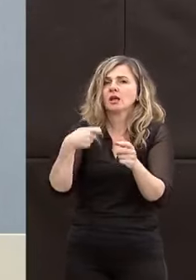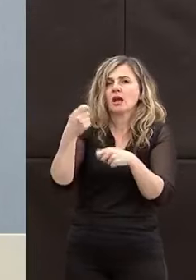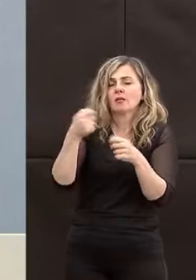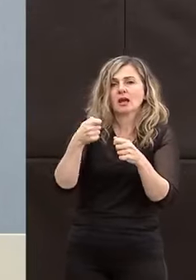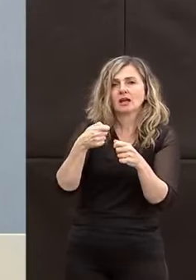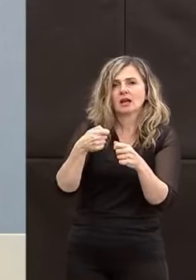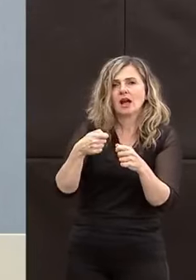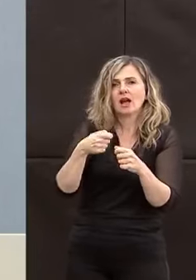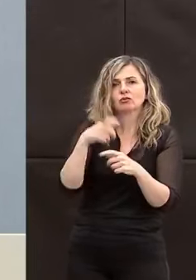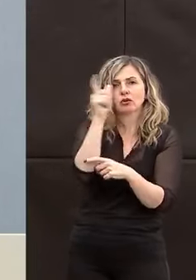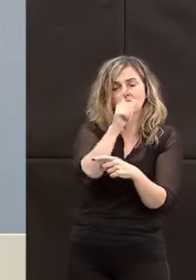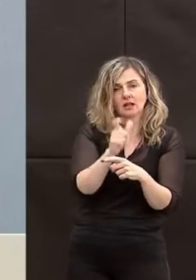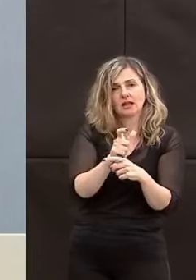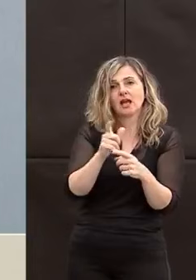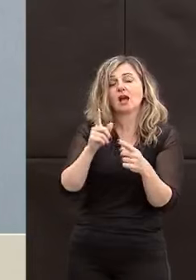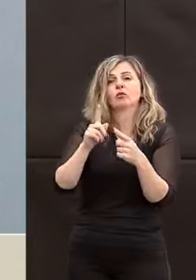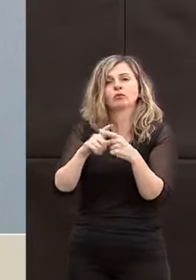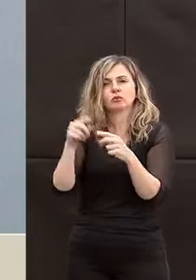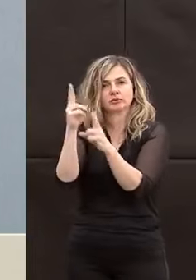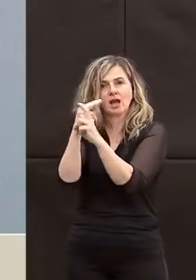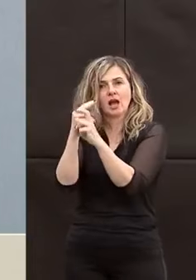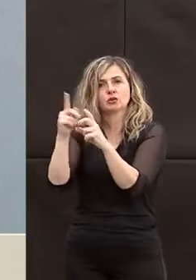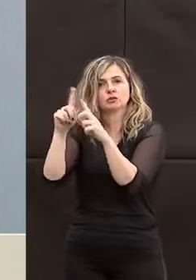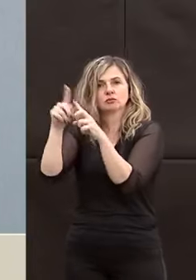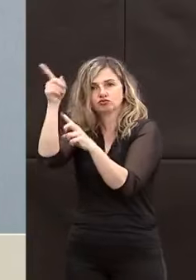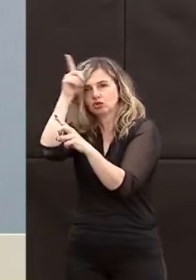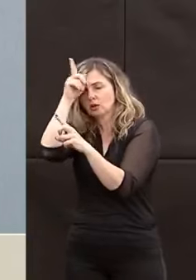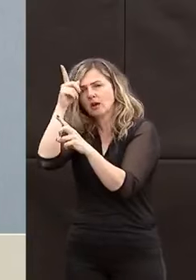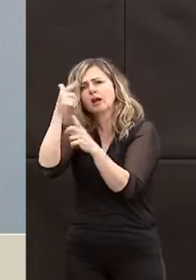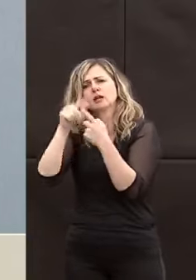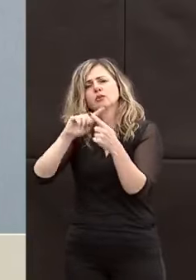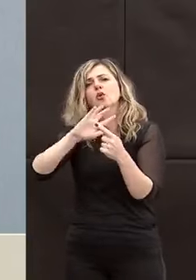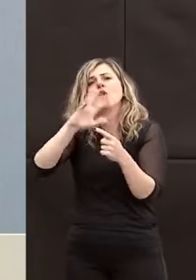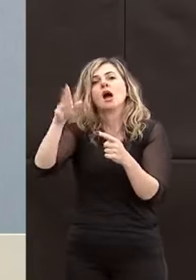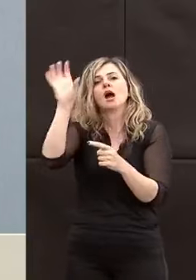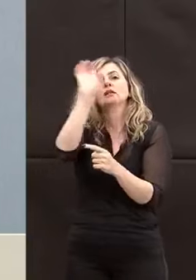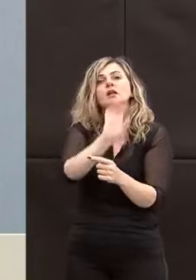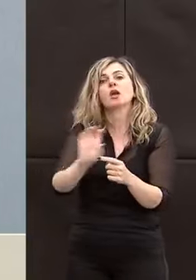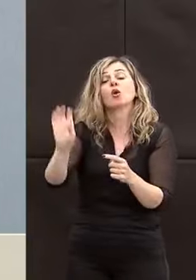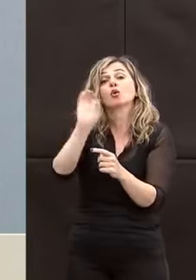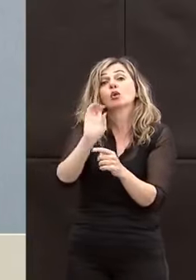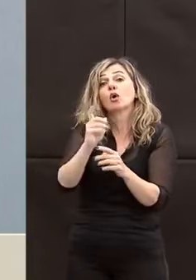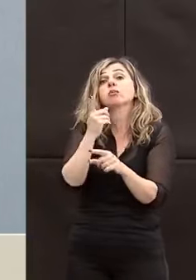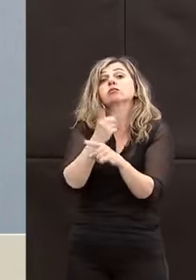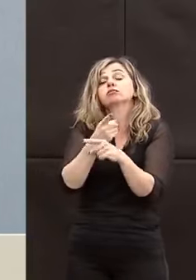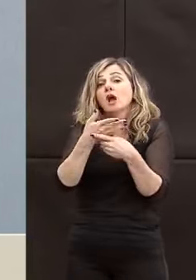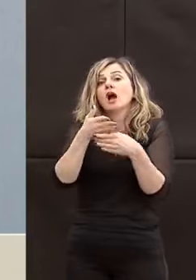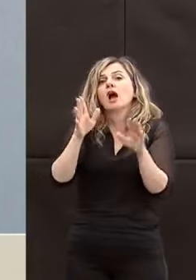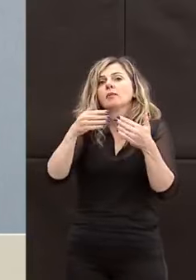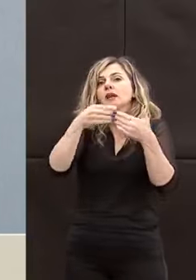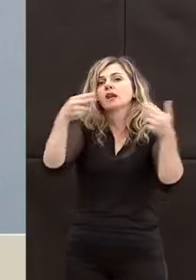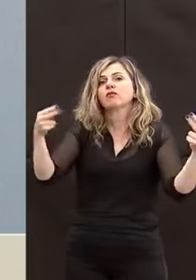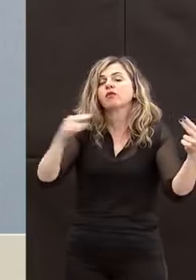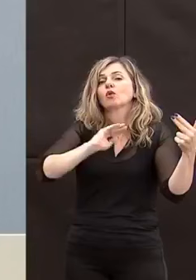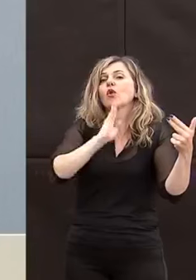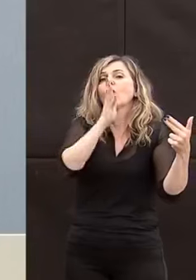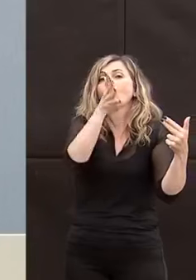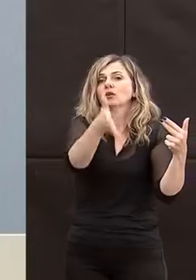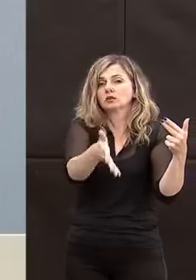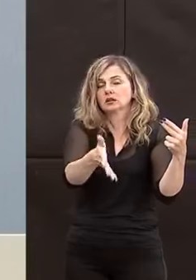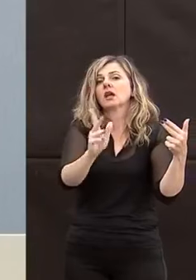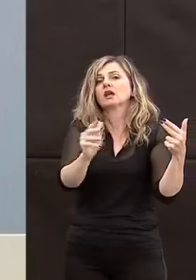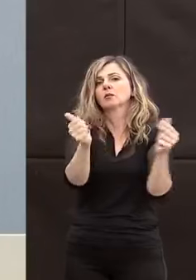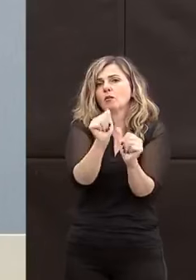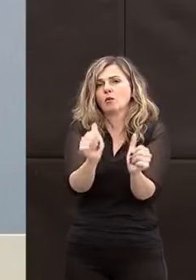questi mercati e su altri mercati europei che dovessero dovessero aprire le proprie frontiere a fare in modo da